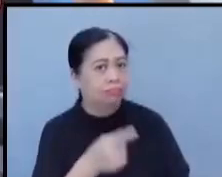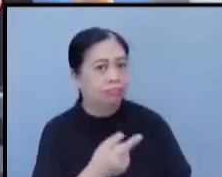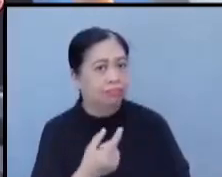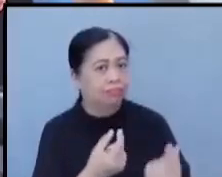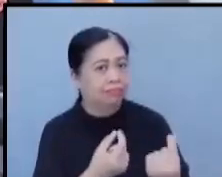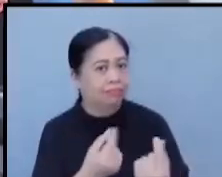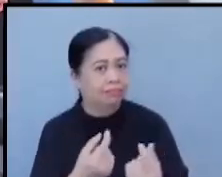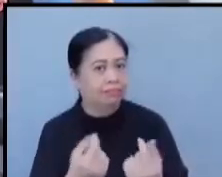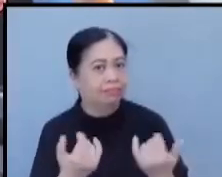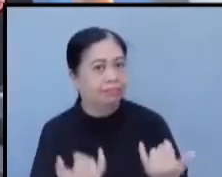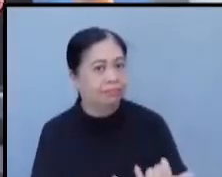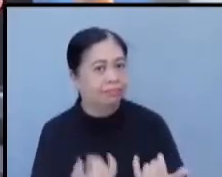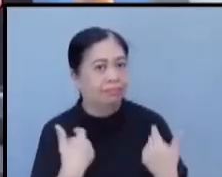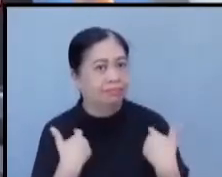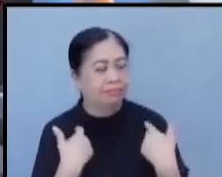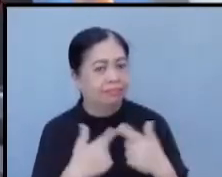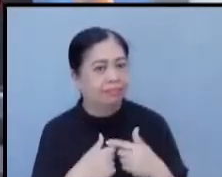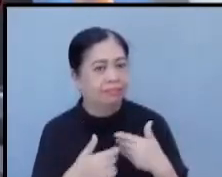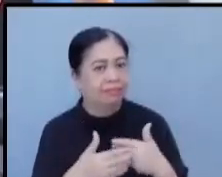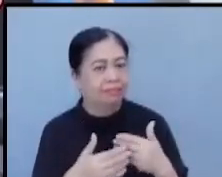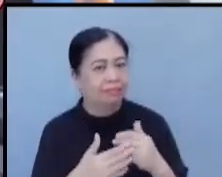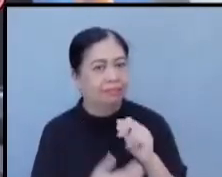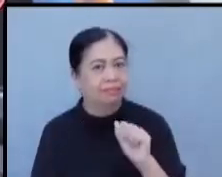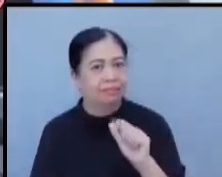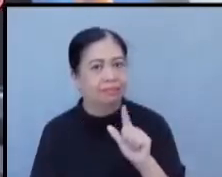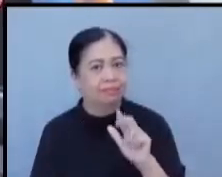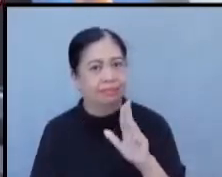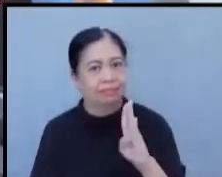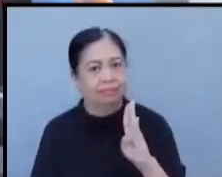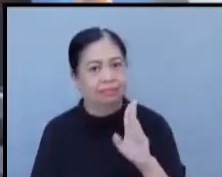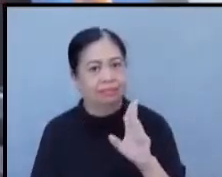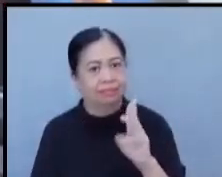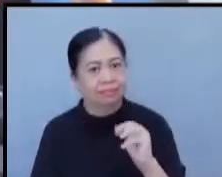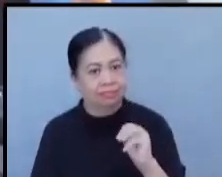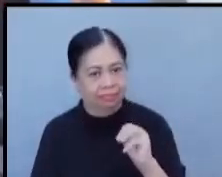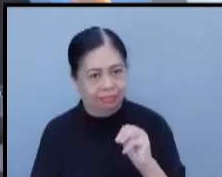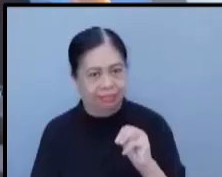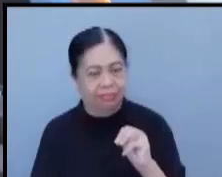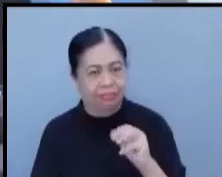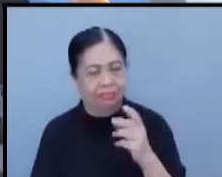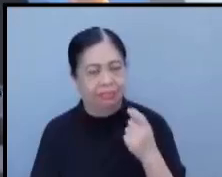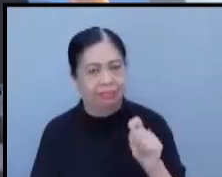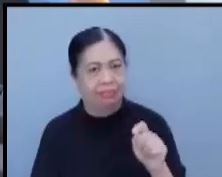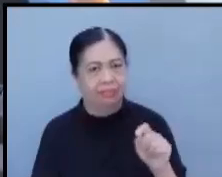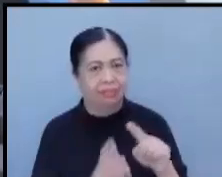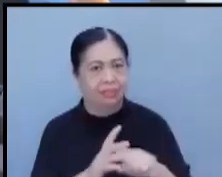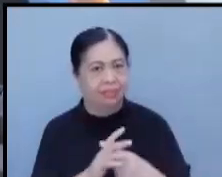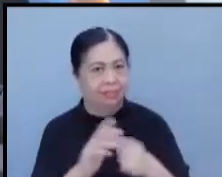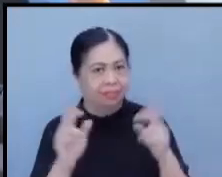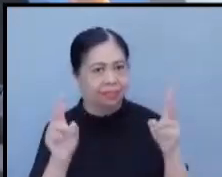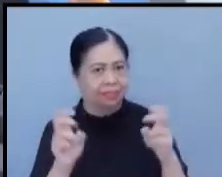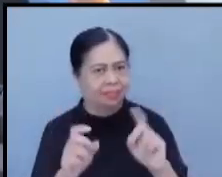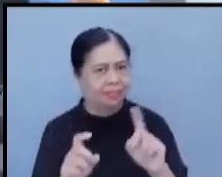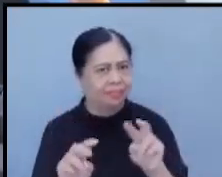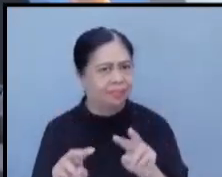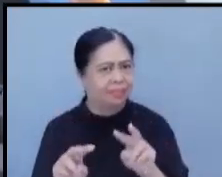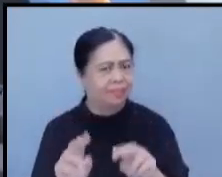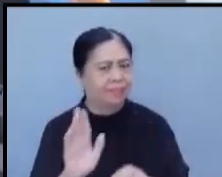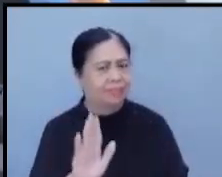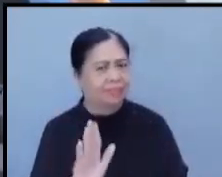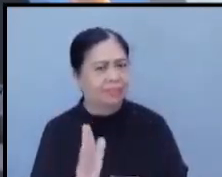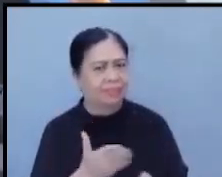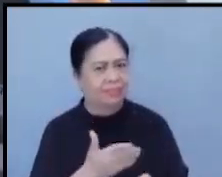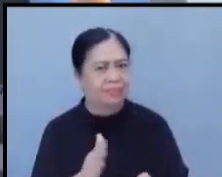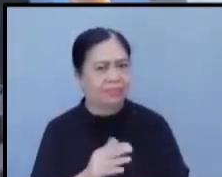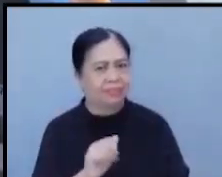Pero meron siyang paparating na album this January. Ito ay ang The Beginning. Ano bang dapat abangan ng publiko sa album na